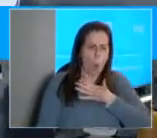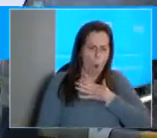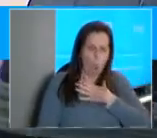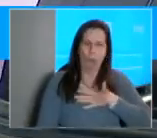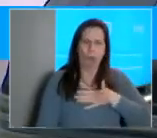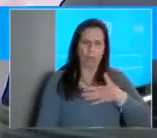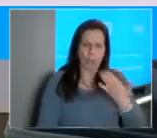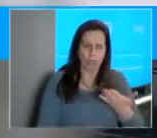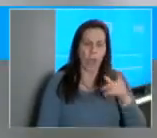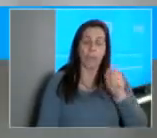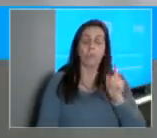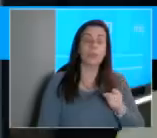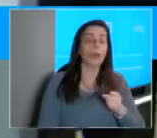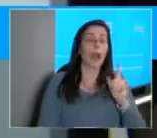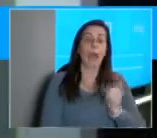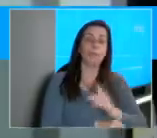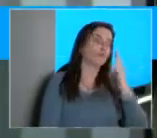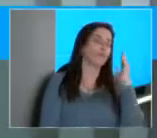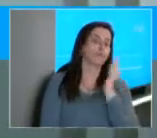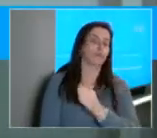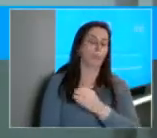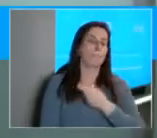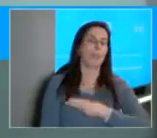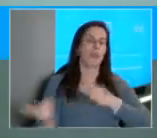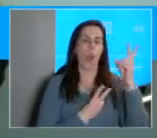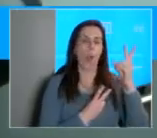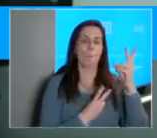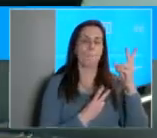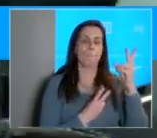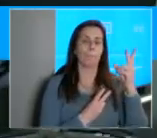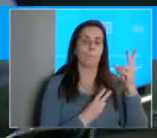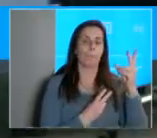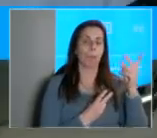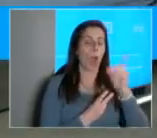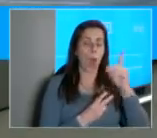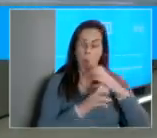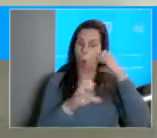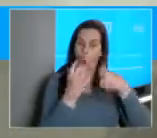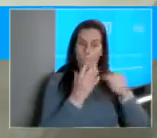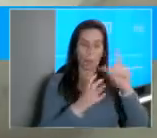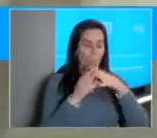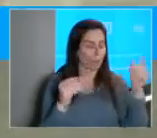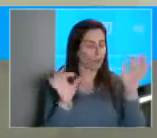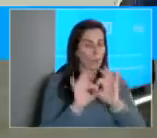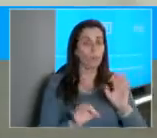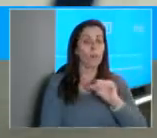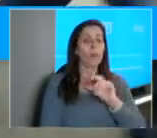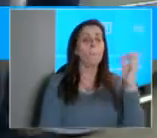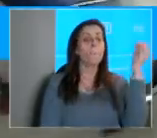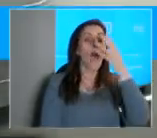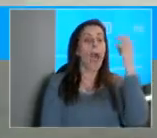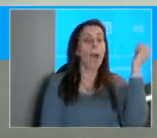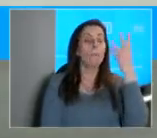קוצר נשימה, הבן אדם הזה חייב להגיע מיד לבית חולים, לא באוטובוס ולא במונית ולא בשום דבר, אלא